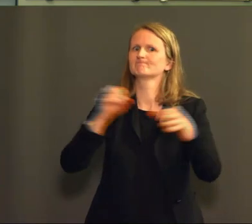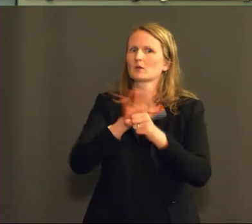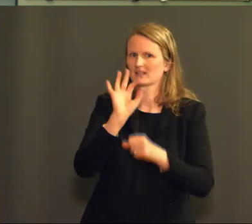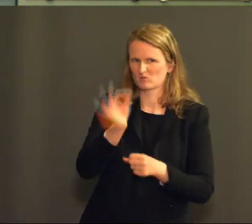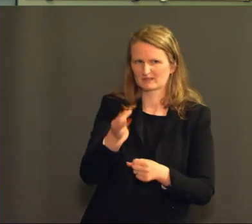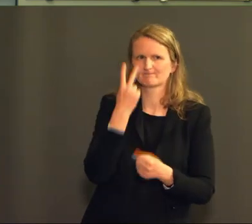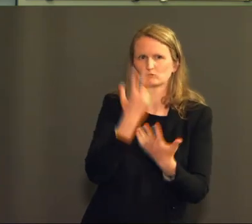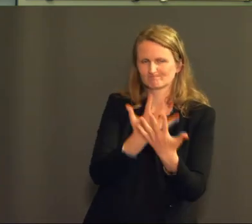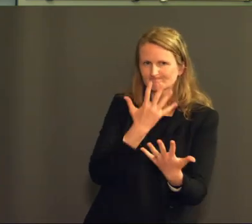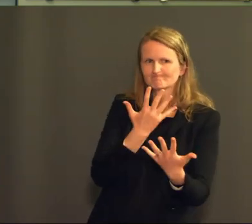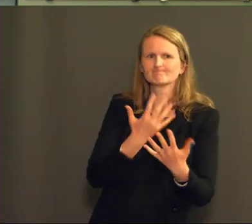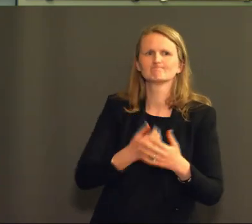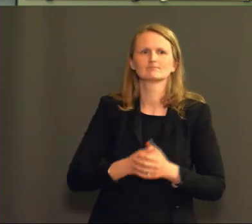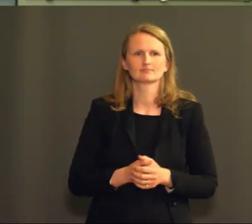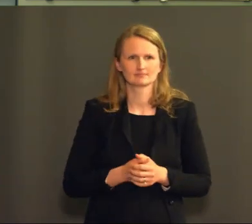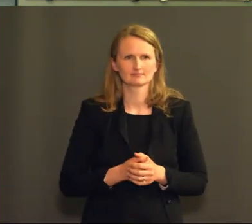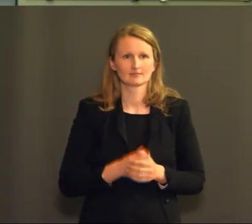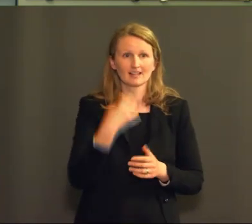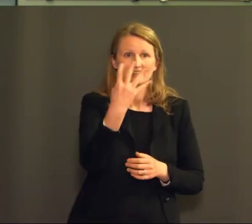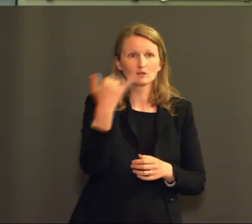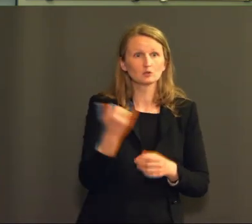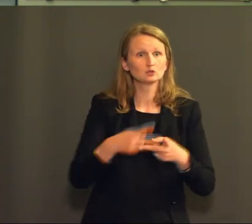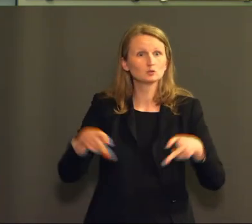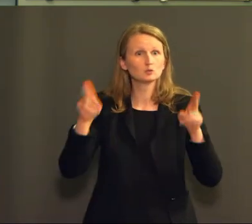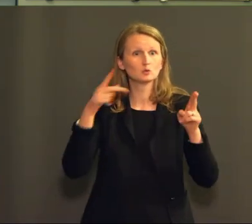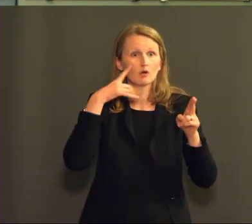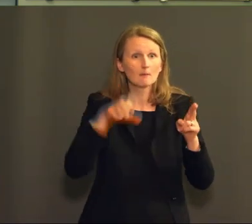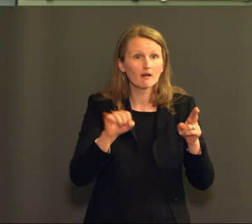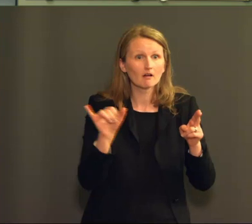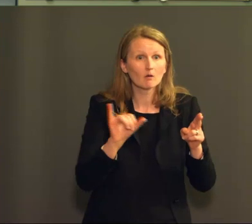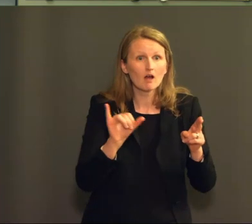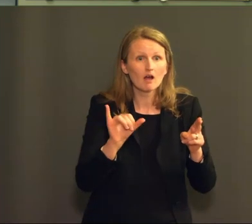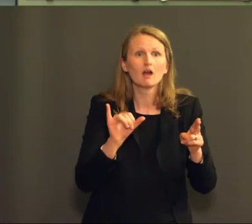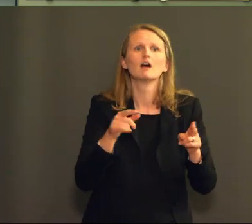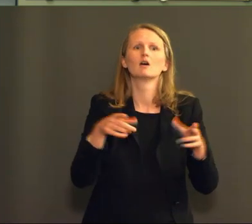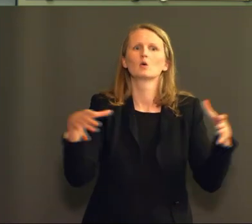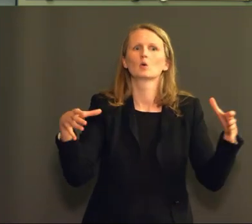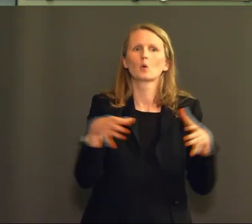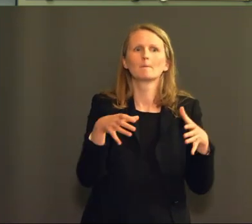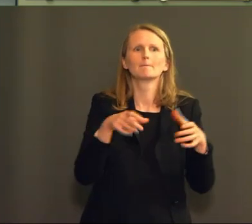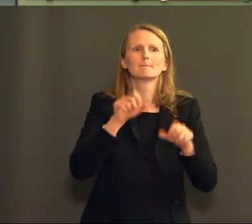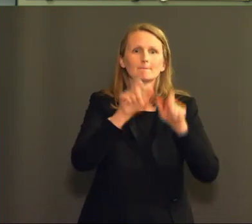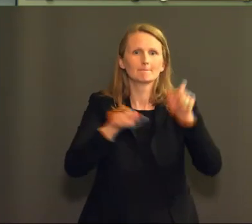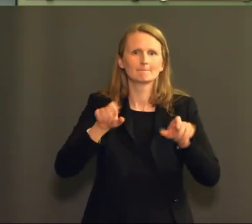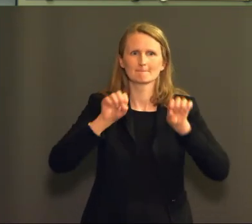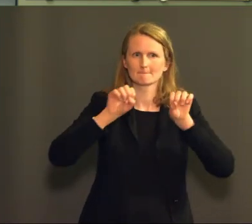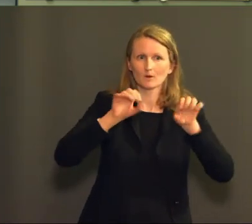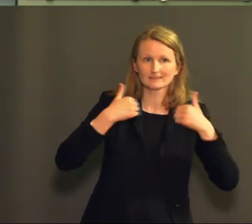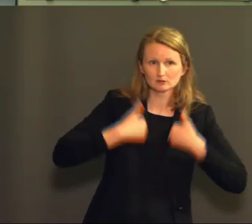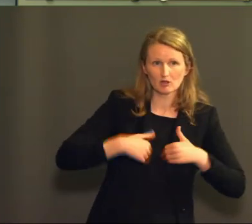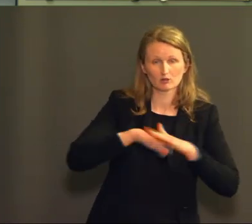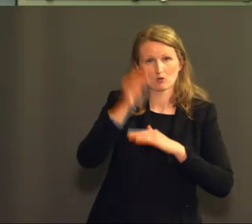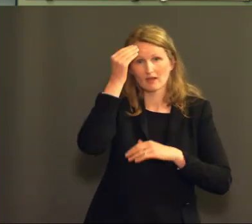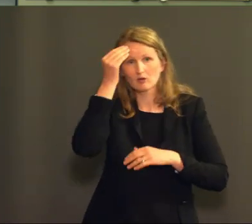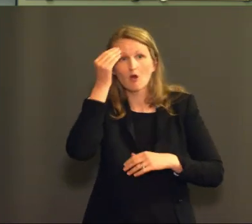forte augmentation de l'incidence des cas de Covid-19 parmi et auprès des professeurs de l'enseignement obligatoire,